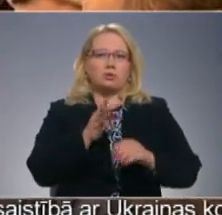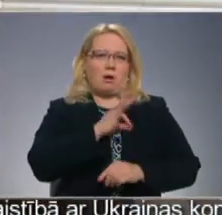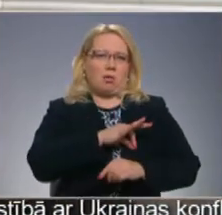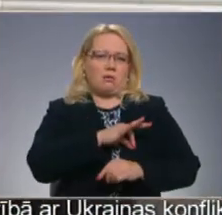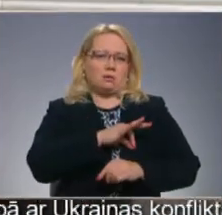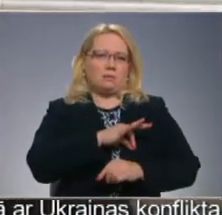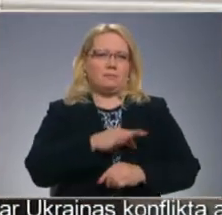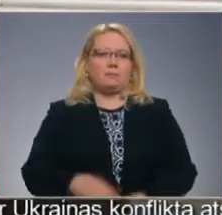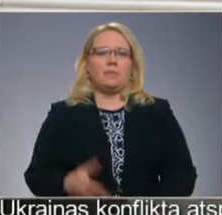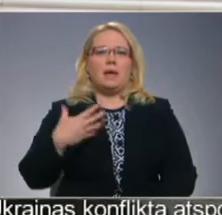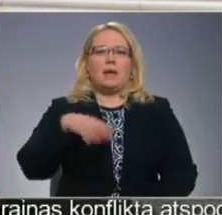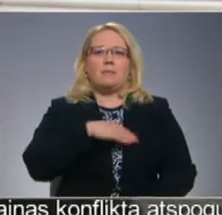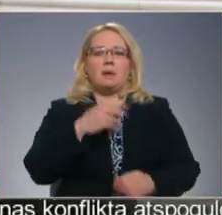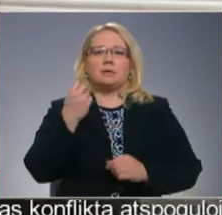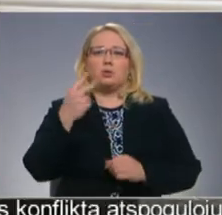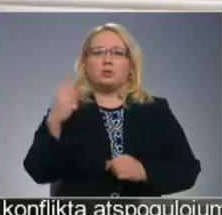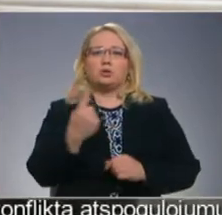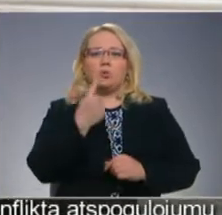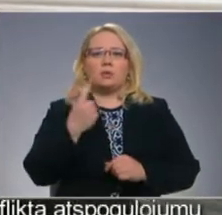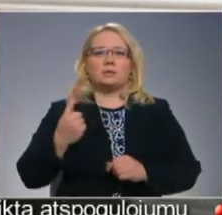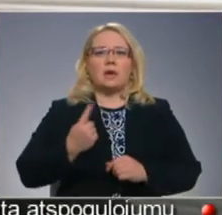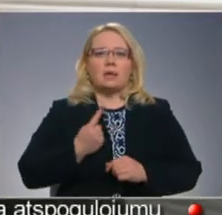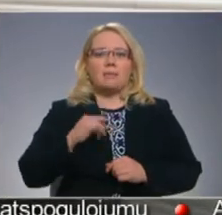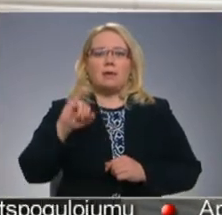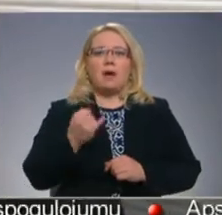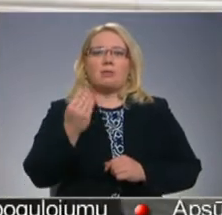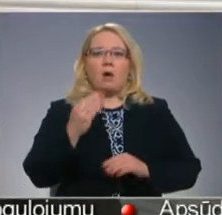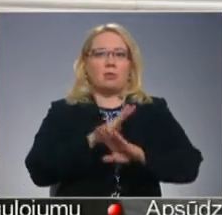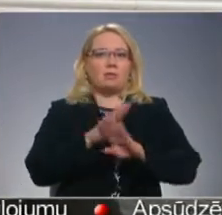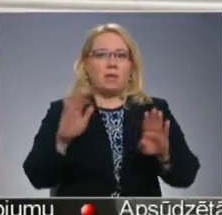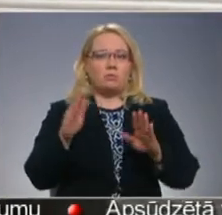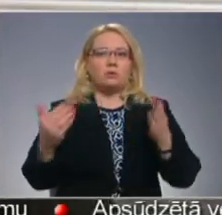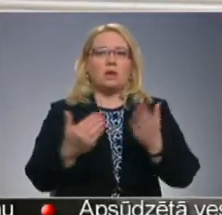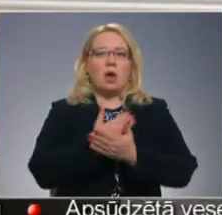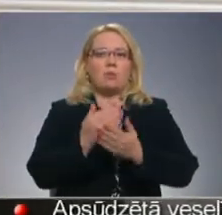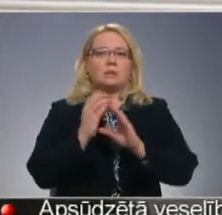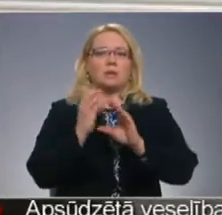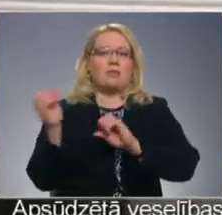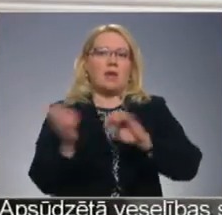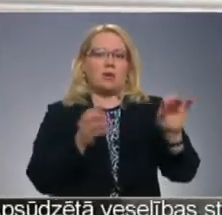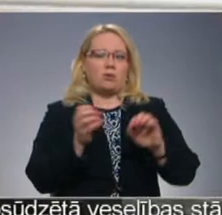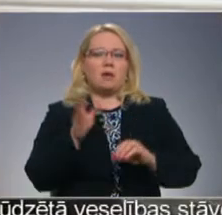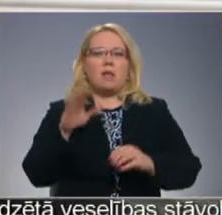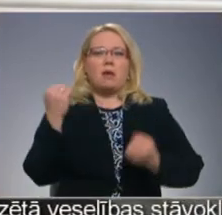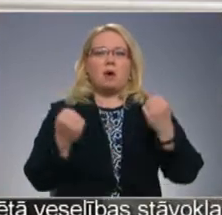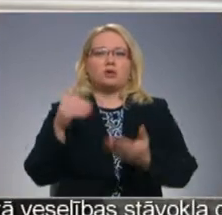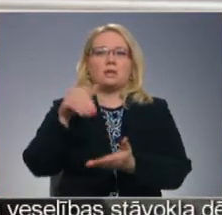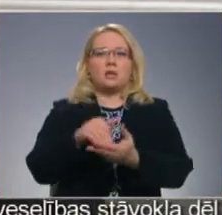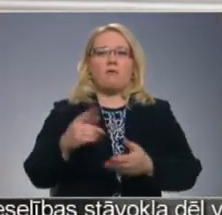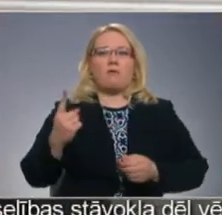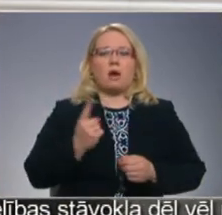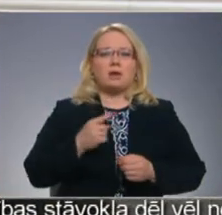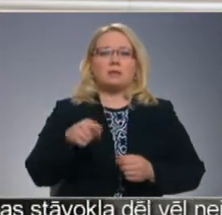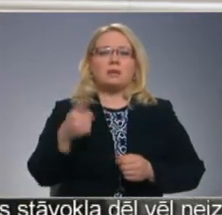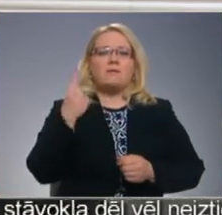algas. Mēs vēl 12 stundas gaidīsim. Ja naudas nebūs, tad jaunas kravas vairs nekrausim. Lai mašīnas stāv un gaida, tas